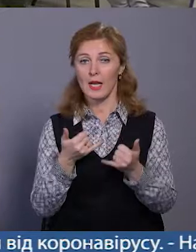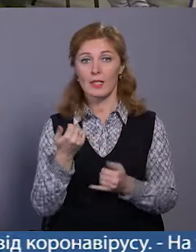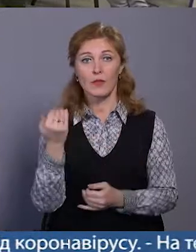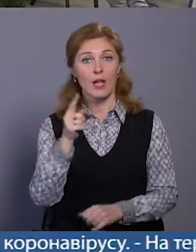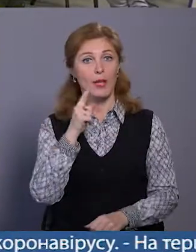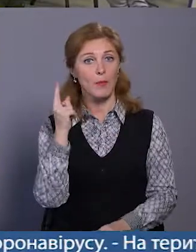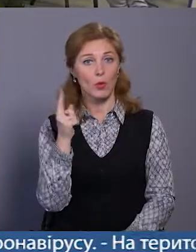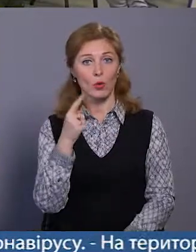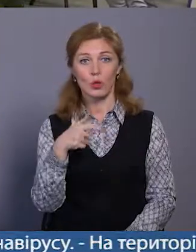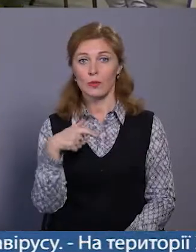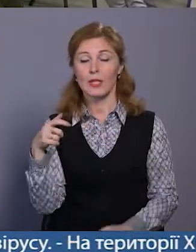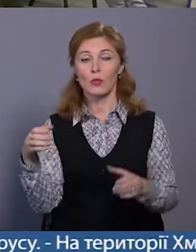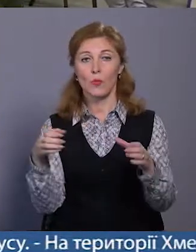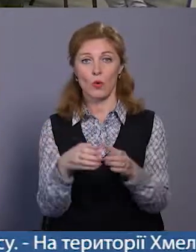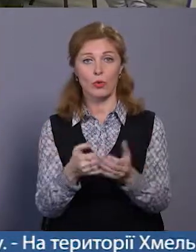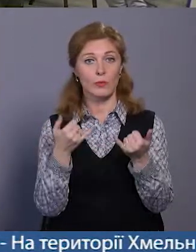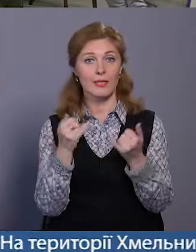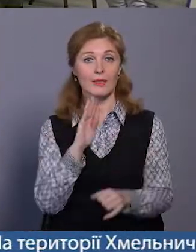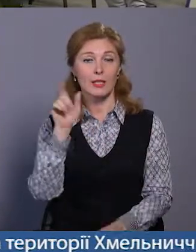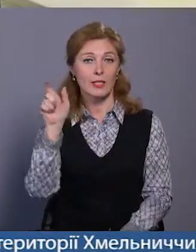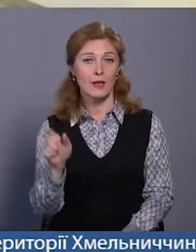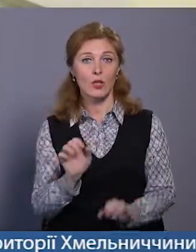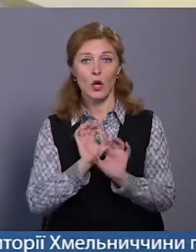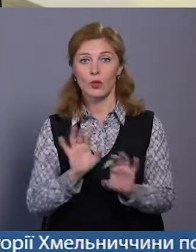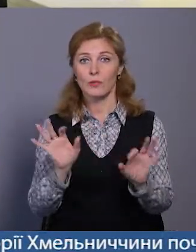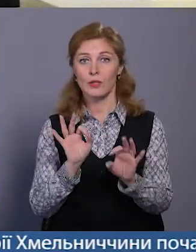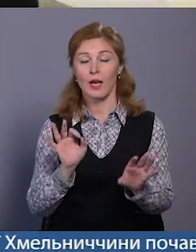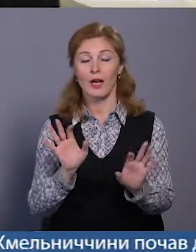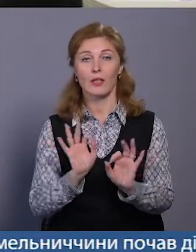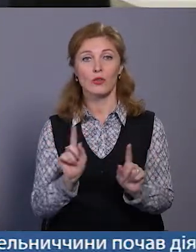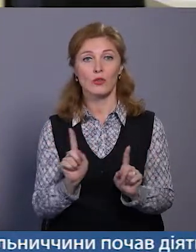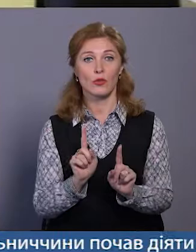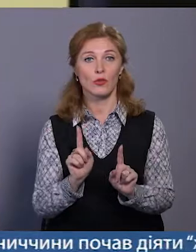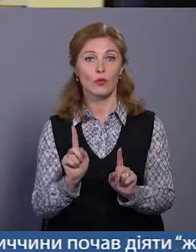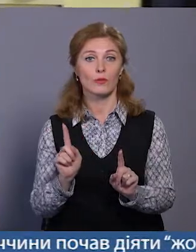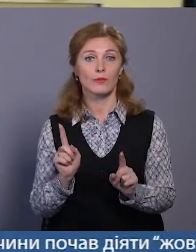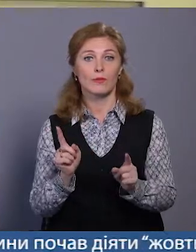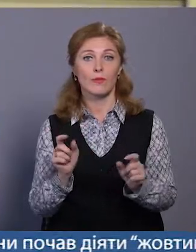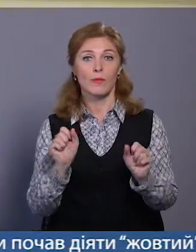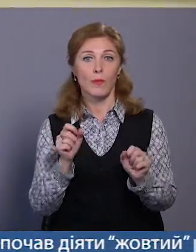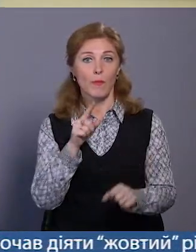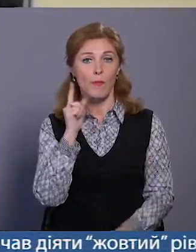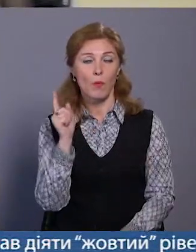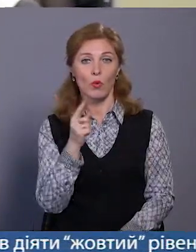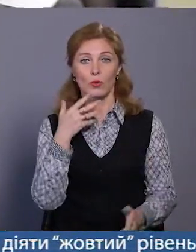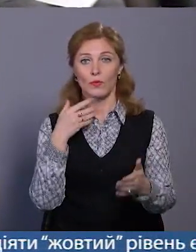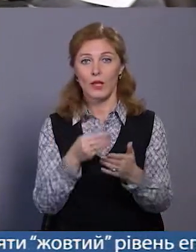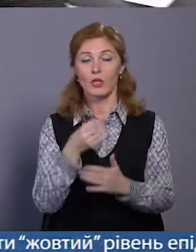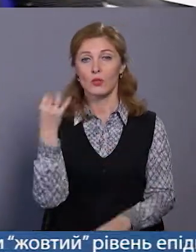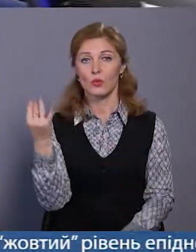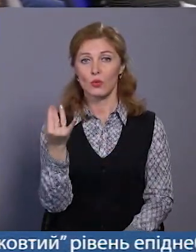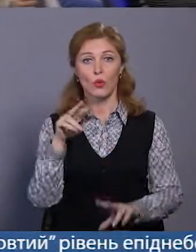наймолодша у депутатському корпусі. Нині Анастасія Ярова розповідає слухачам школи неформальної освіти молоді власну історію